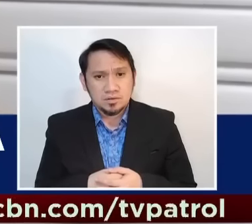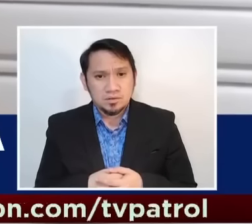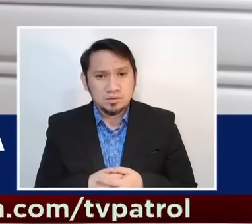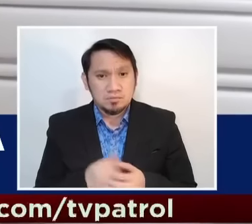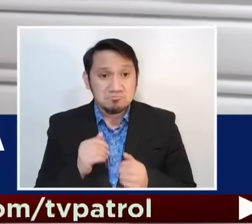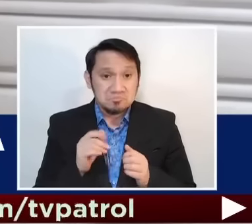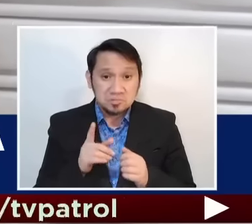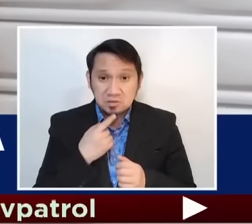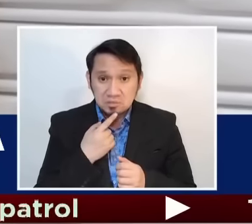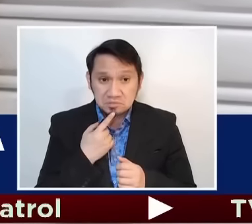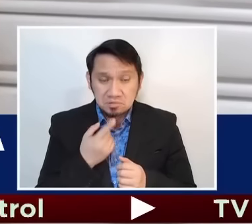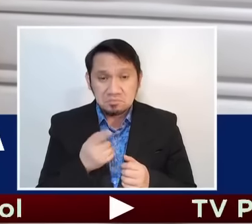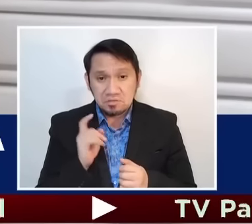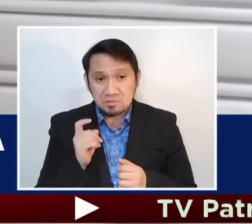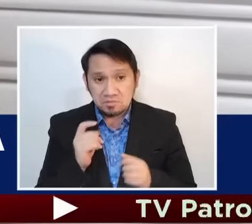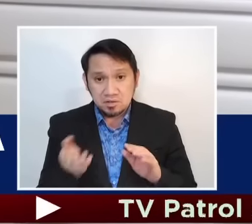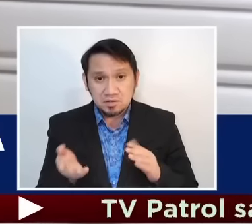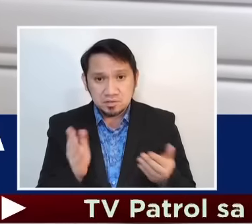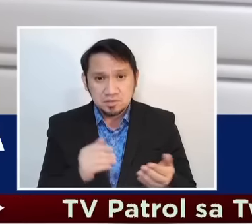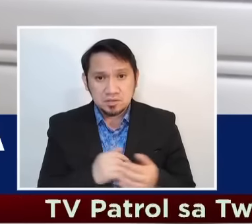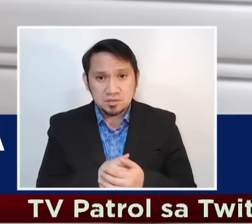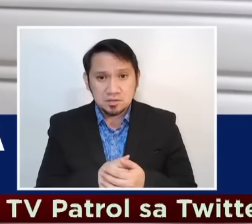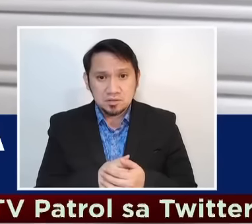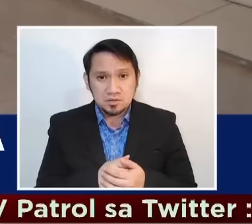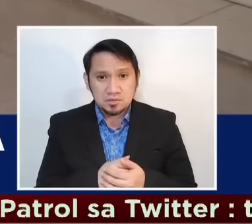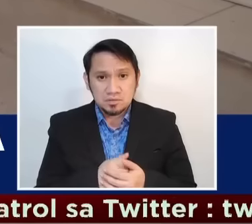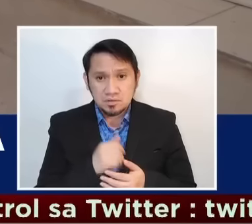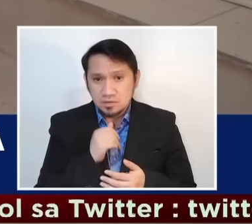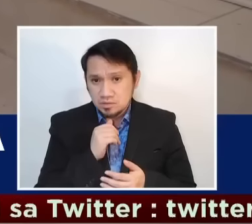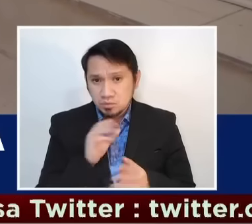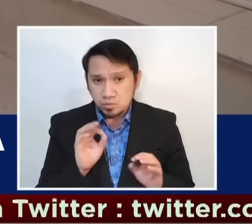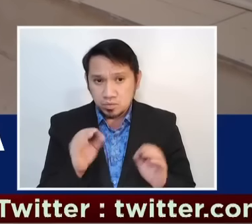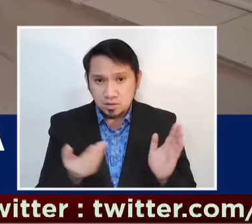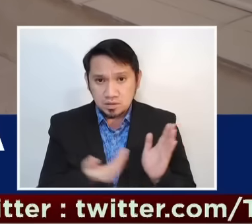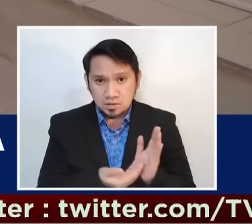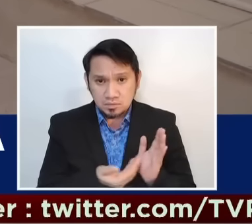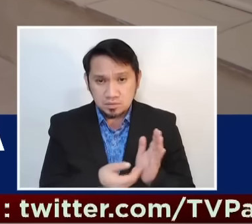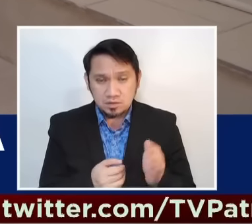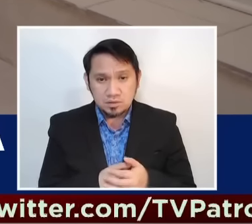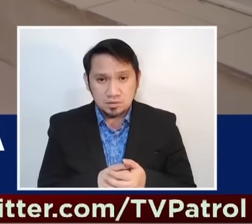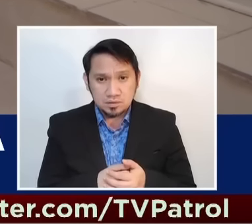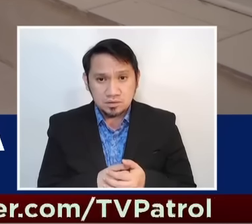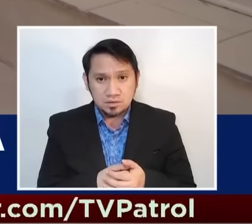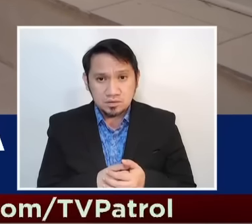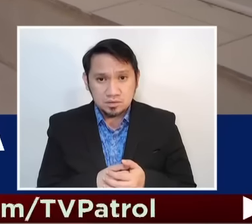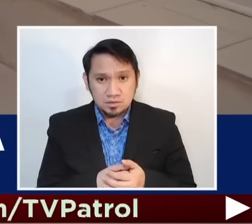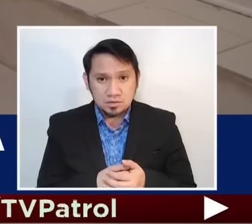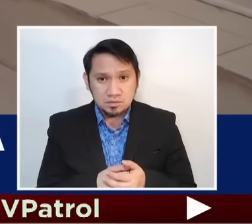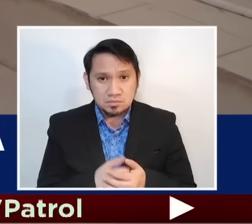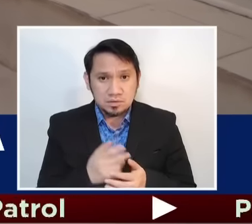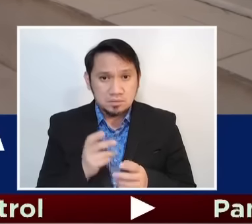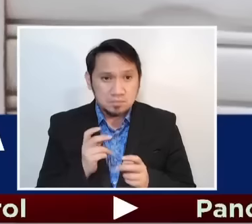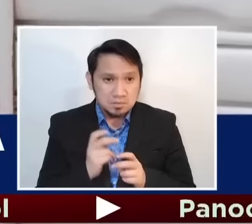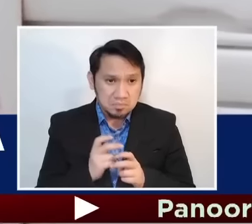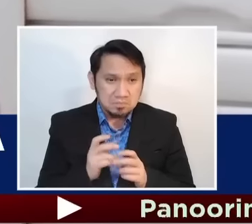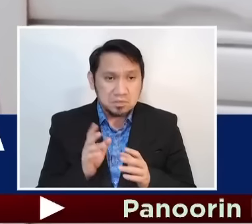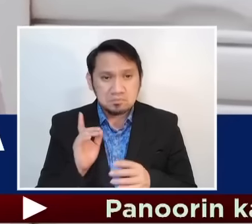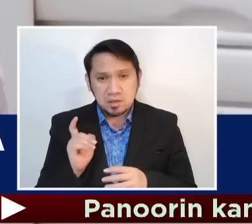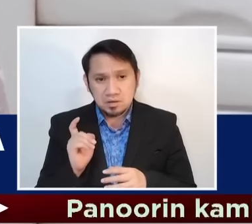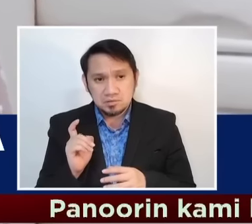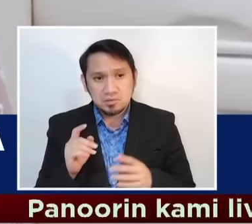mabilis siyang mamatay kasi maliit, hindi, there's no truth to it. Mas mabilis nga mamatay yung malaki kasi nga malaking heart nila, mahirap mag-pump ng blood. O,